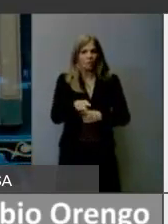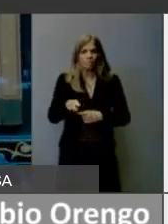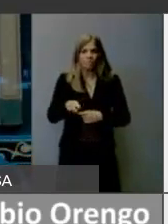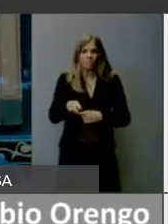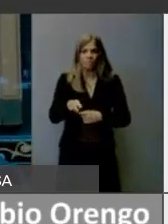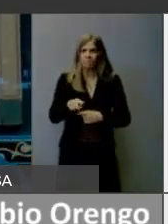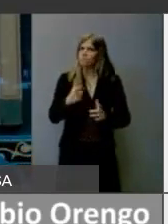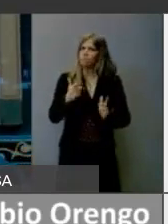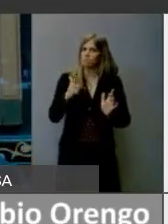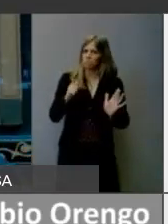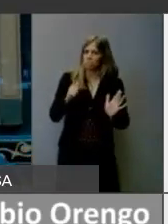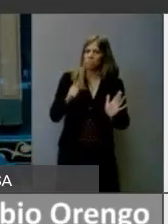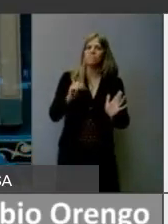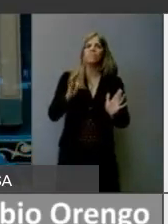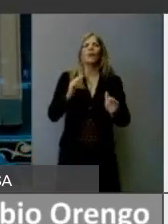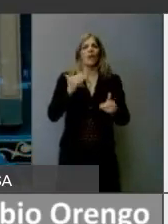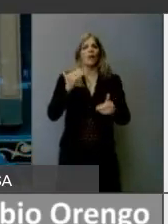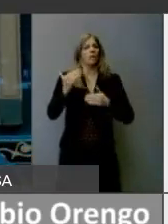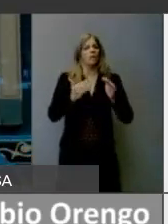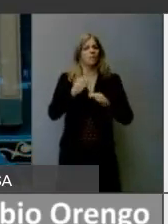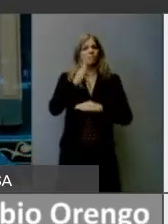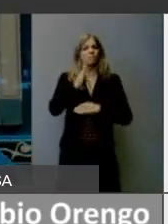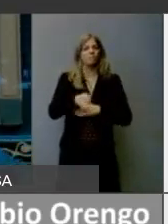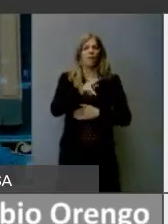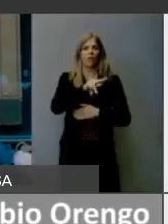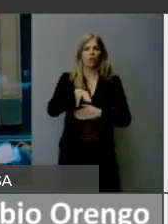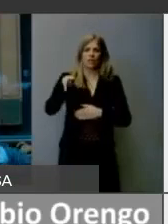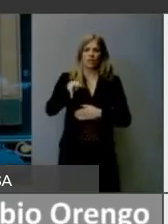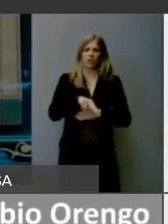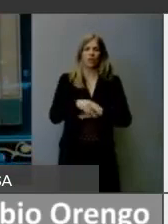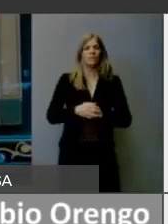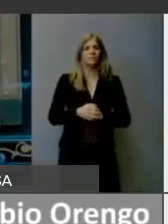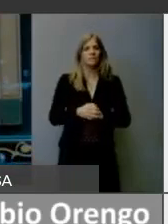Non ne vedo, allora procediamo alla votazione.